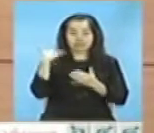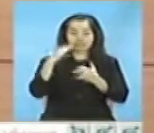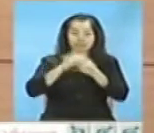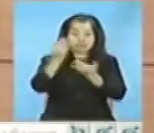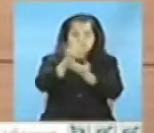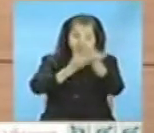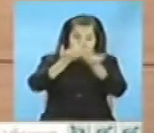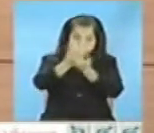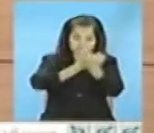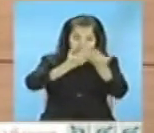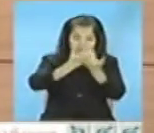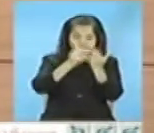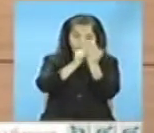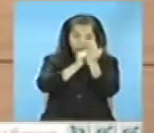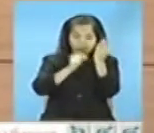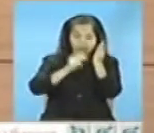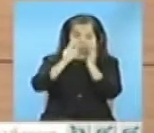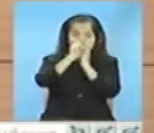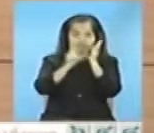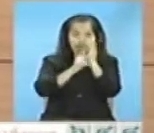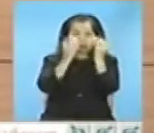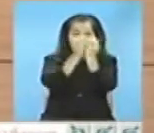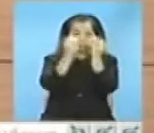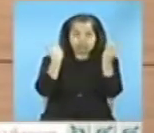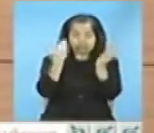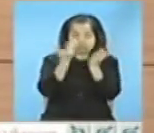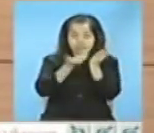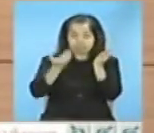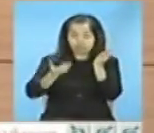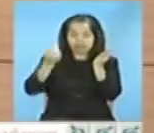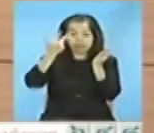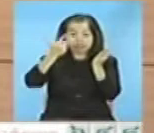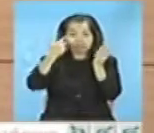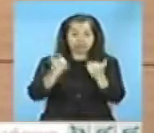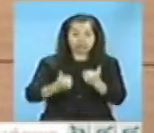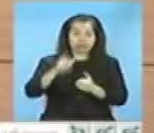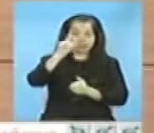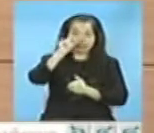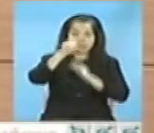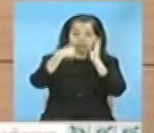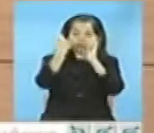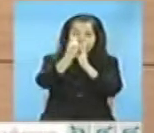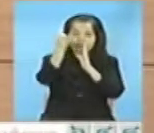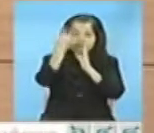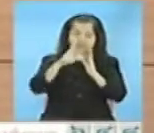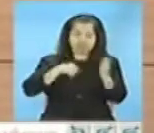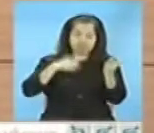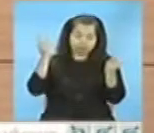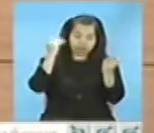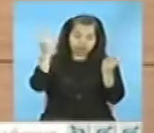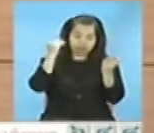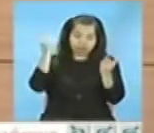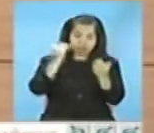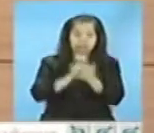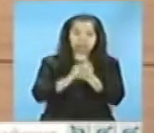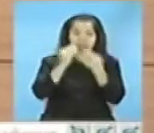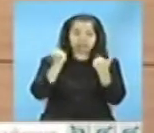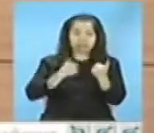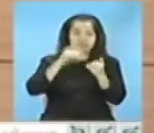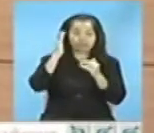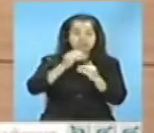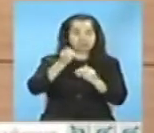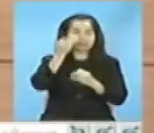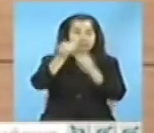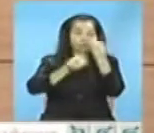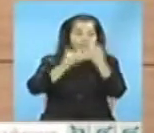ณาแก้ไขร่างรัฐธรรมนูญทั้ง3ฉบับมาเป็นเวลาเกือบ20ชั่วโมงซึ่งผมคิดว่าสิ่งที่หลายท่านให้ข้อคิด